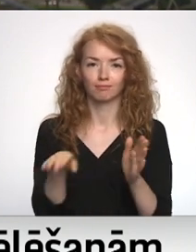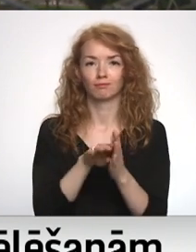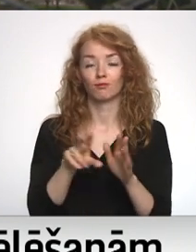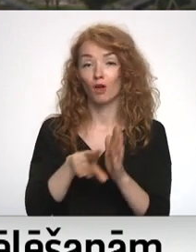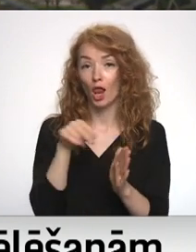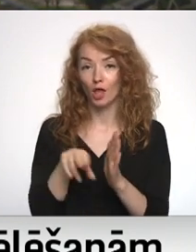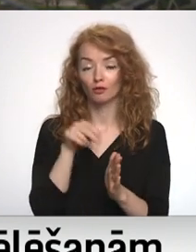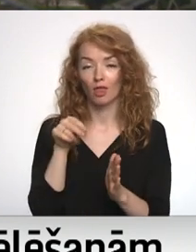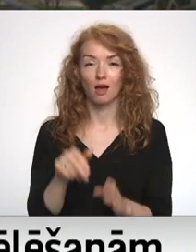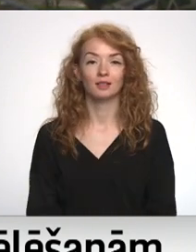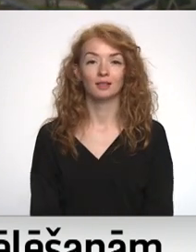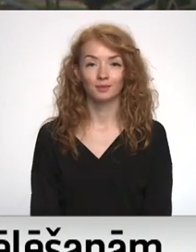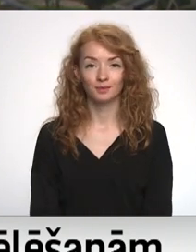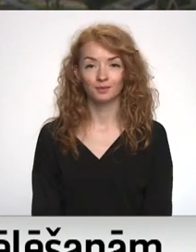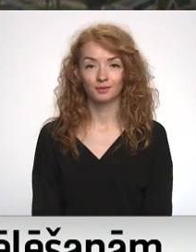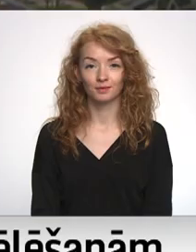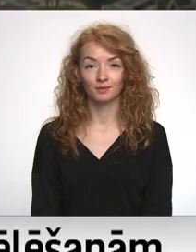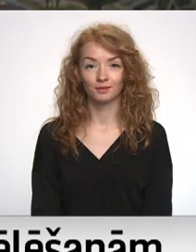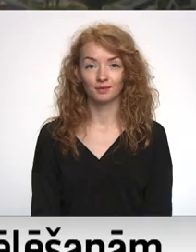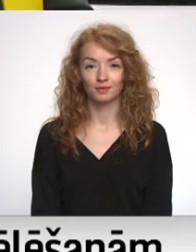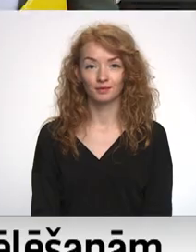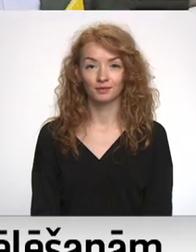vēlēšanās. Plašāk stāsta kolēģis Ģirts Zvirbulis.